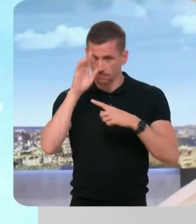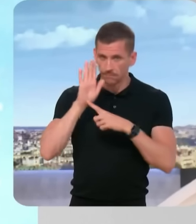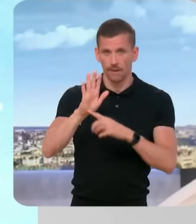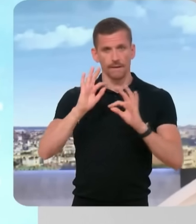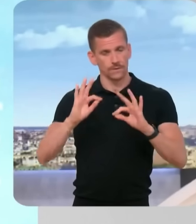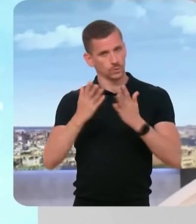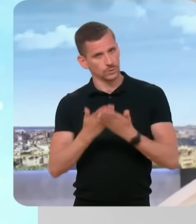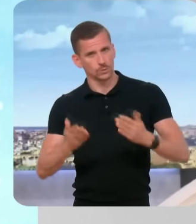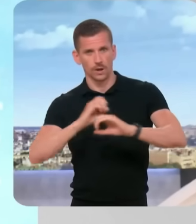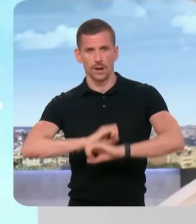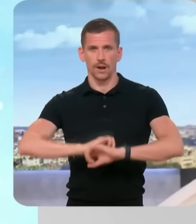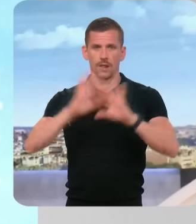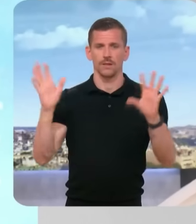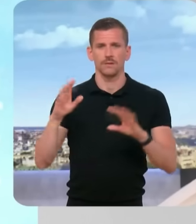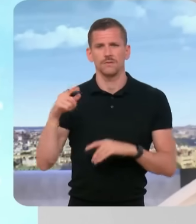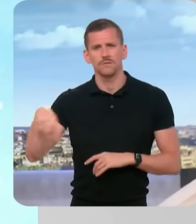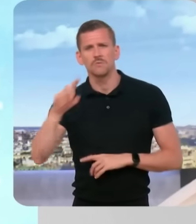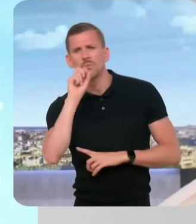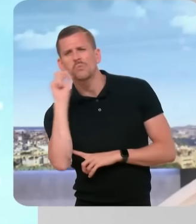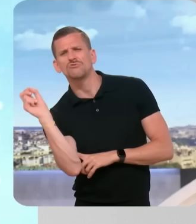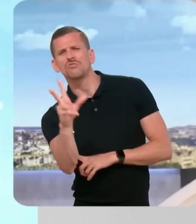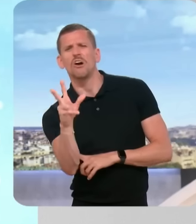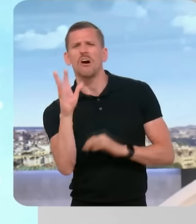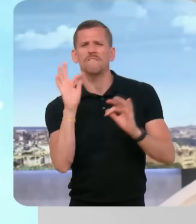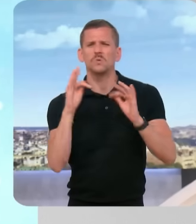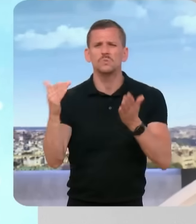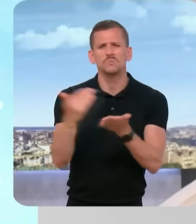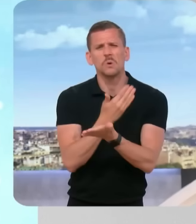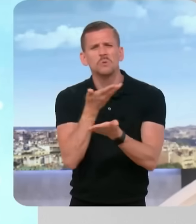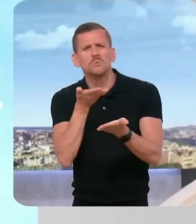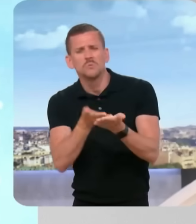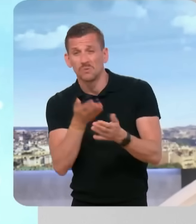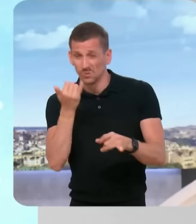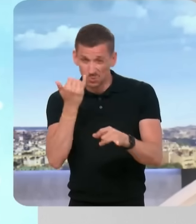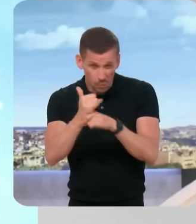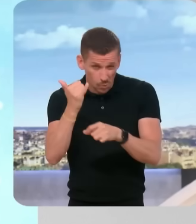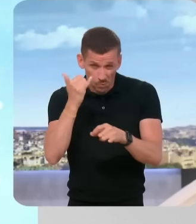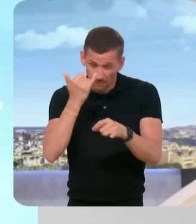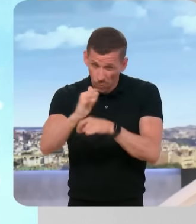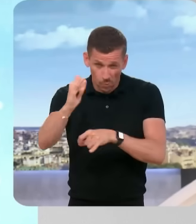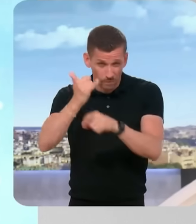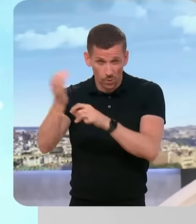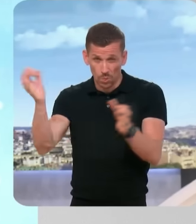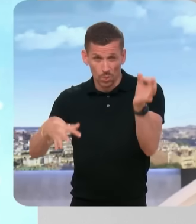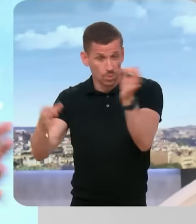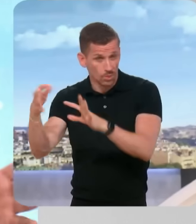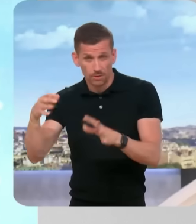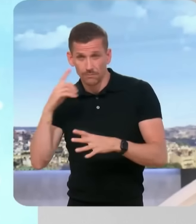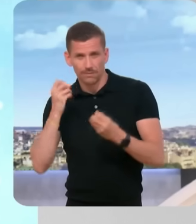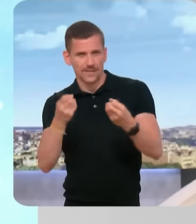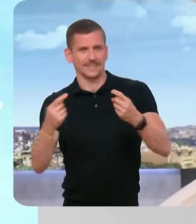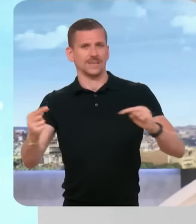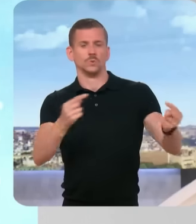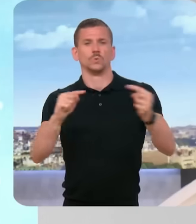dénonciation calomnieuse qui a été portée rapport à des faits qui sont totalement faux et qui s'inscrivent dans un climat où on essaye sans arrêt de,